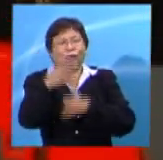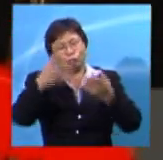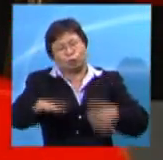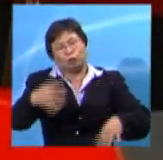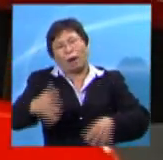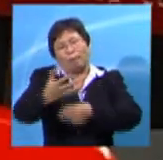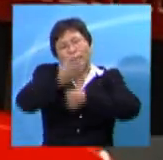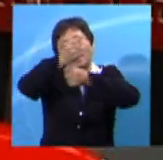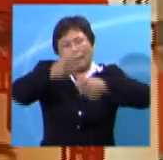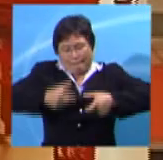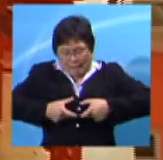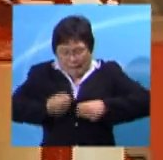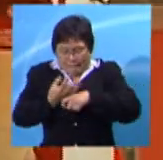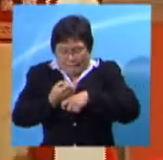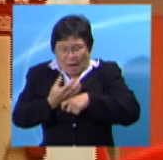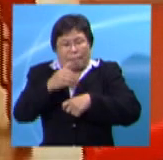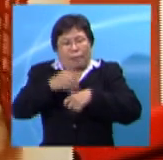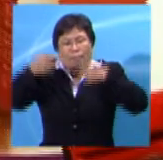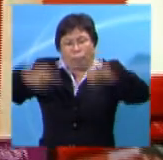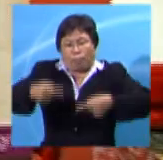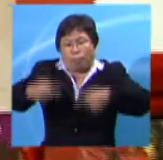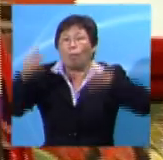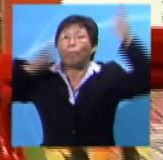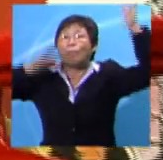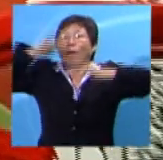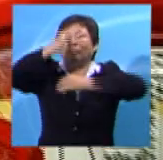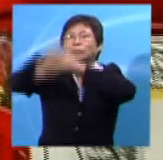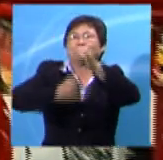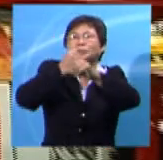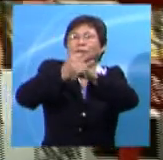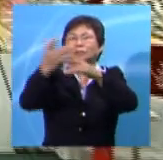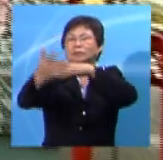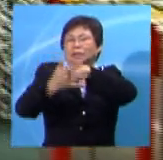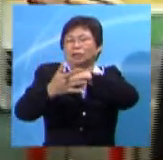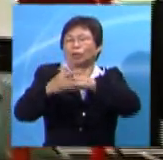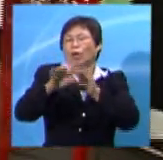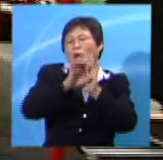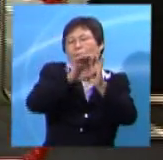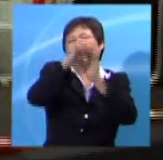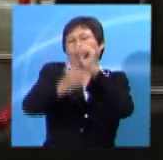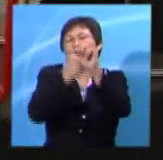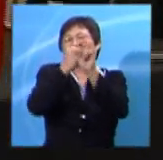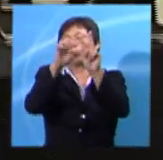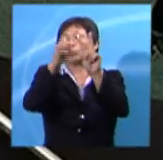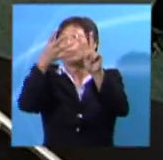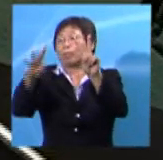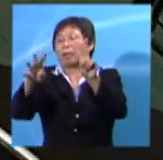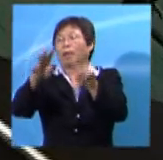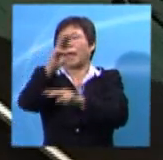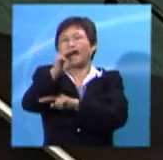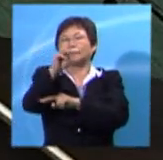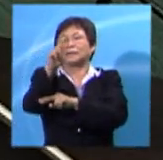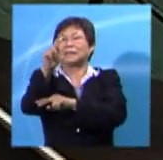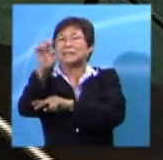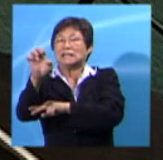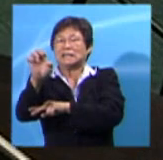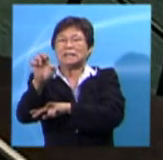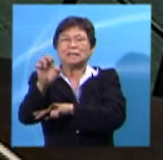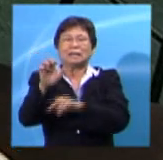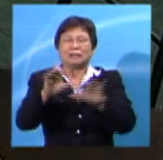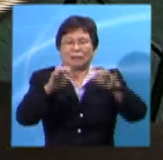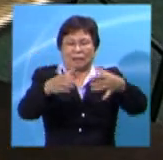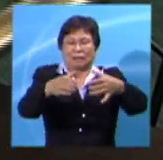memenangi pingat emas dalam pertandingan Malaysia International teeknology Expo 2014 mte bagi kategori